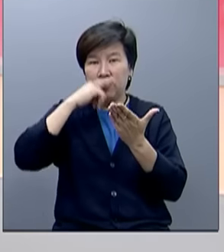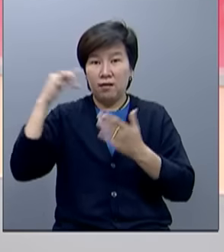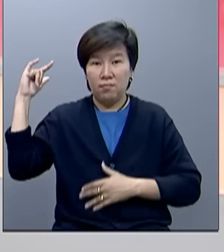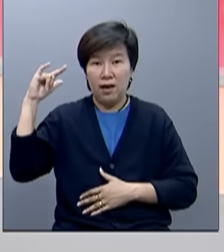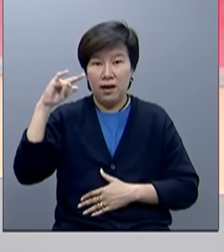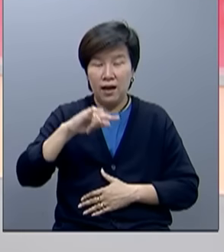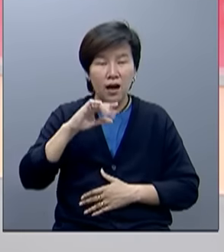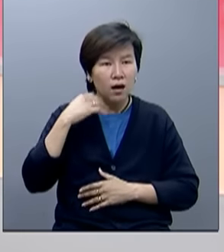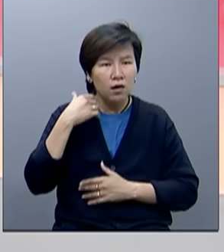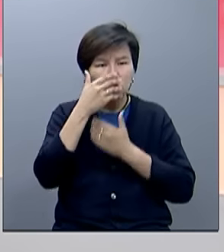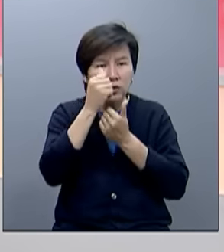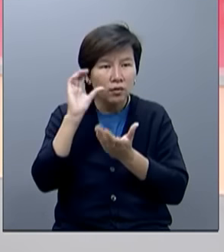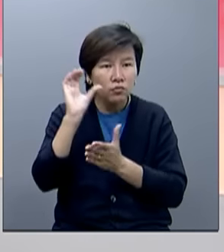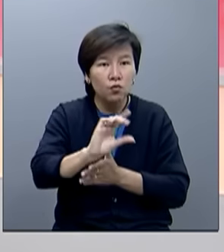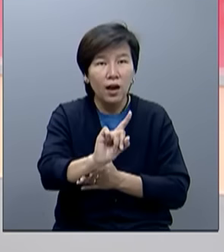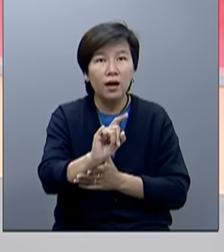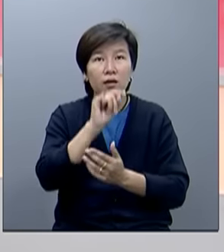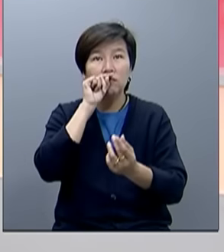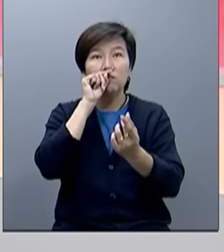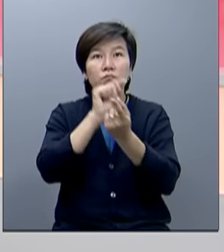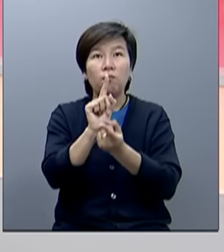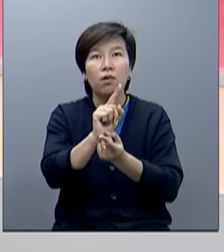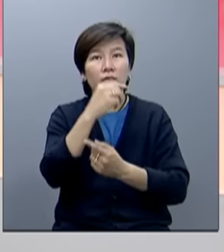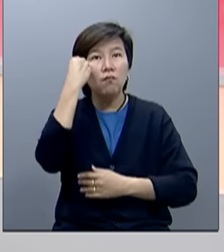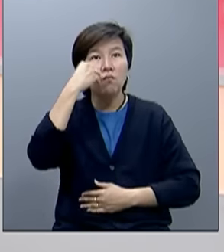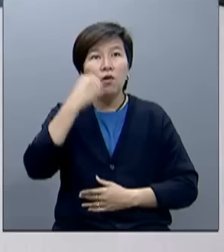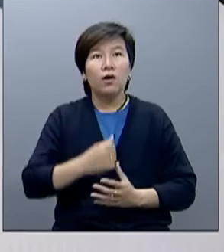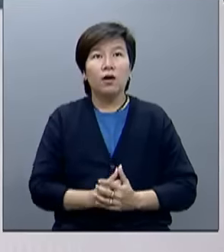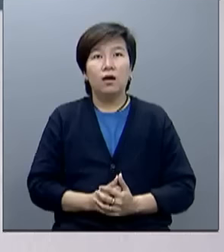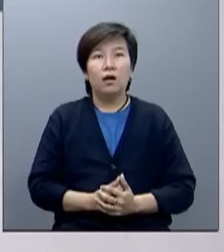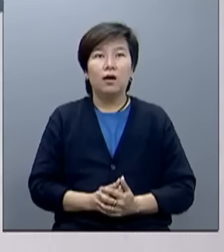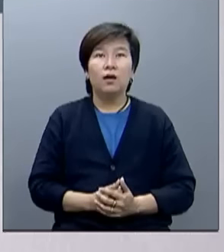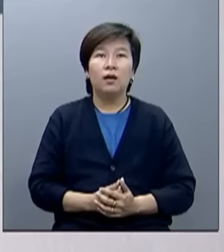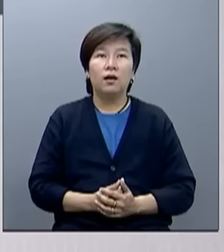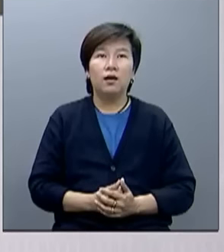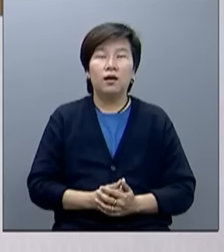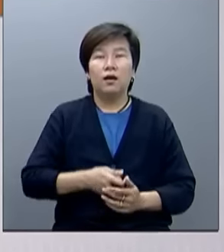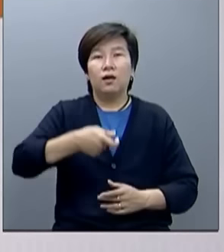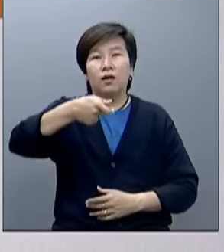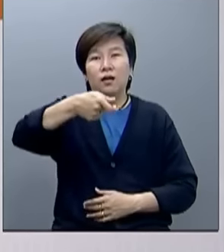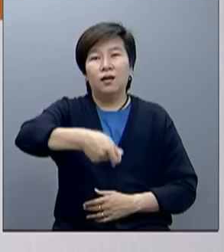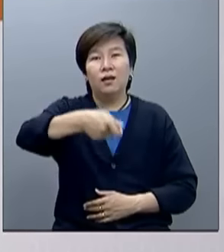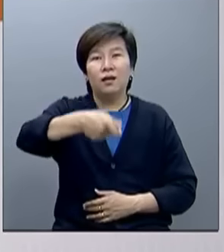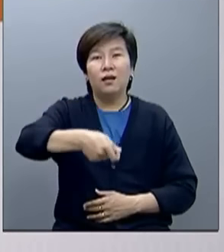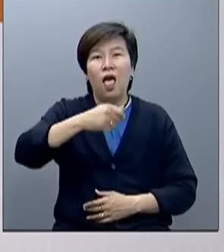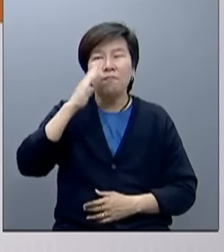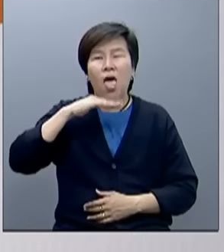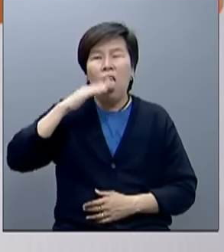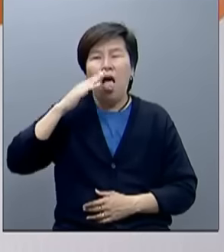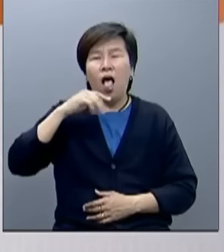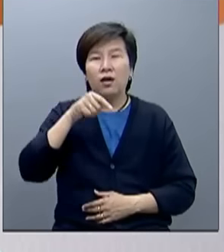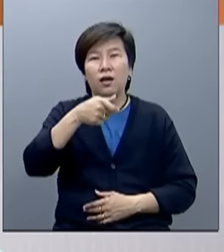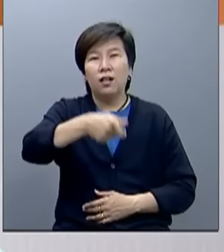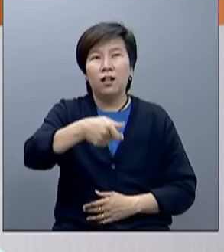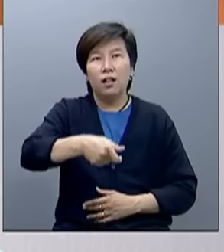เดินไปทุกซอยแทบจะเจอกันทุกบ้านเลยก็คือชาบูมาล่านะครับไม่ใช่มีแค่ในกรุงเทพมหานครคุณผู้ชมแต่ว่าในต่าง